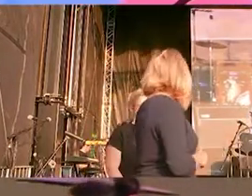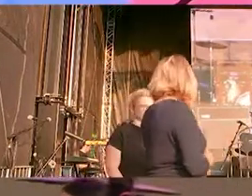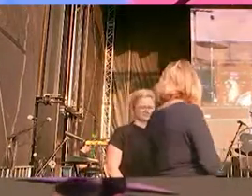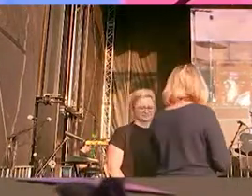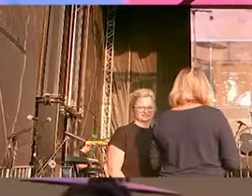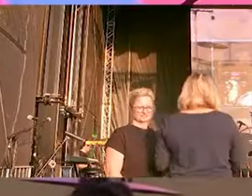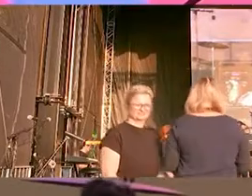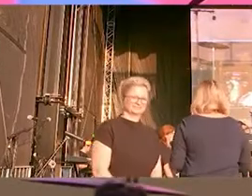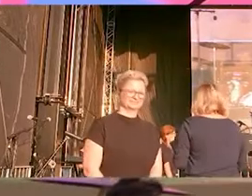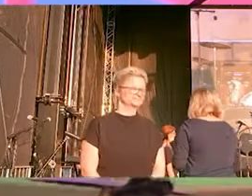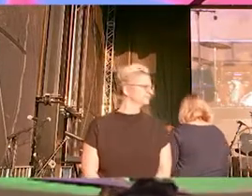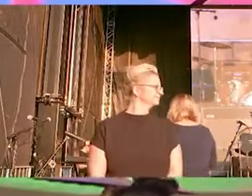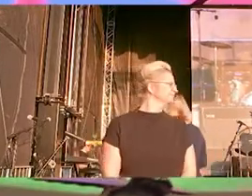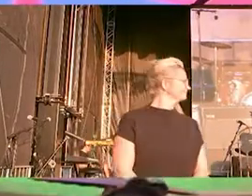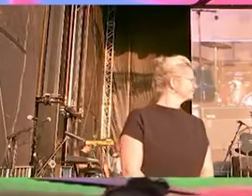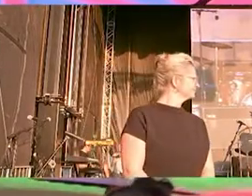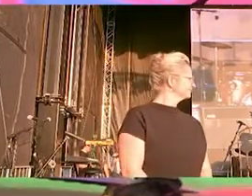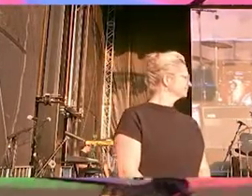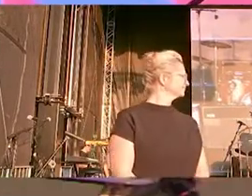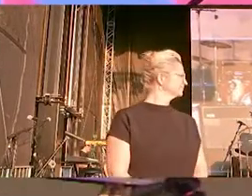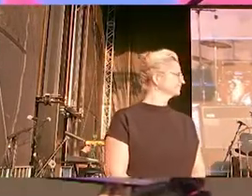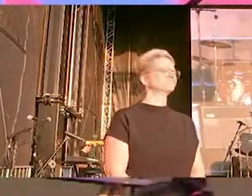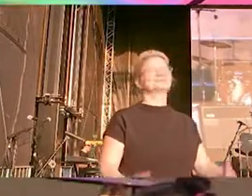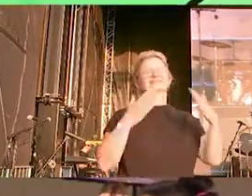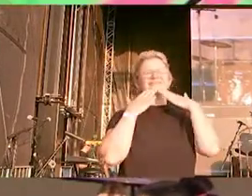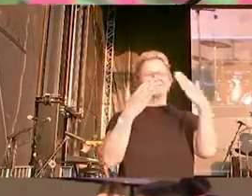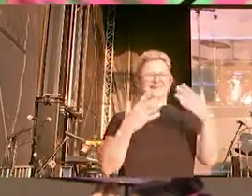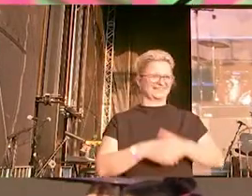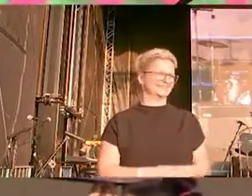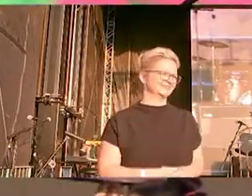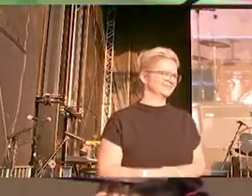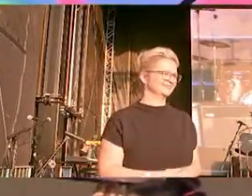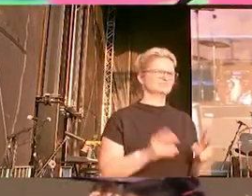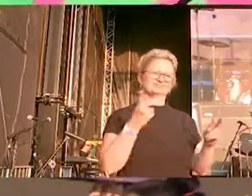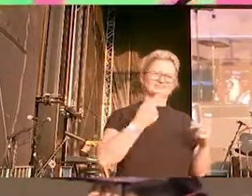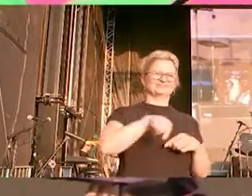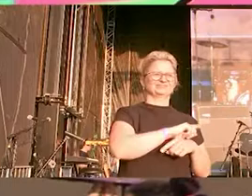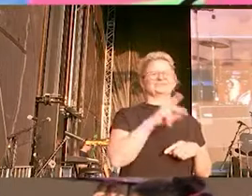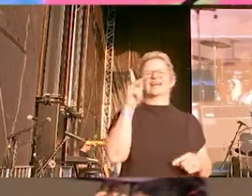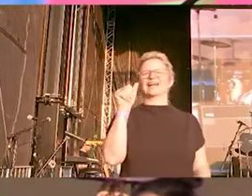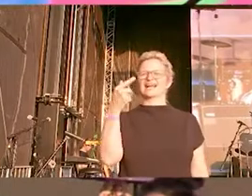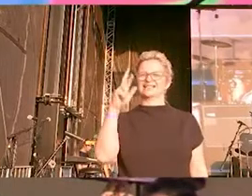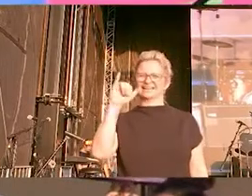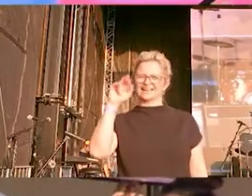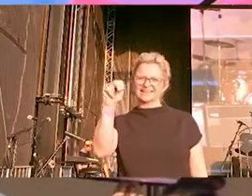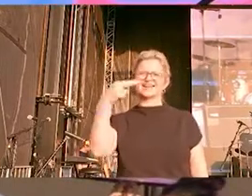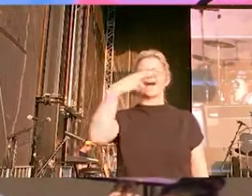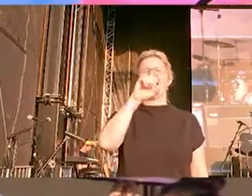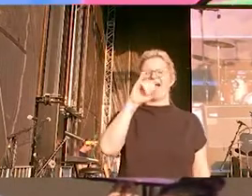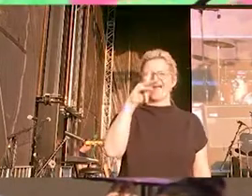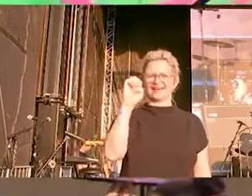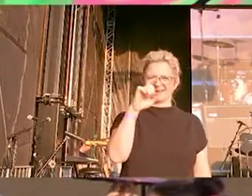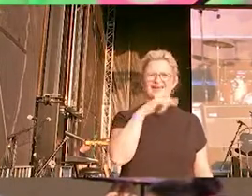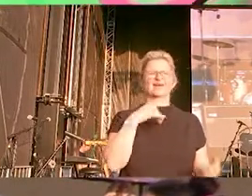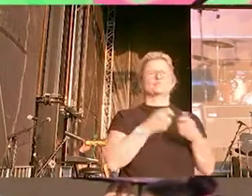Bleibt ihr hier? Danke an Romanus und Nall. Wir sind Freunde. Wir sind nämlich Katrin und Heike vom Mietenwahnsinn.